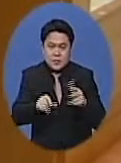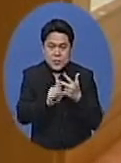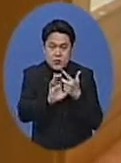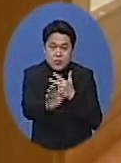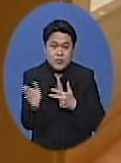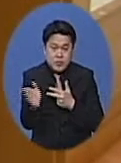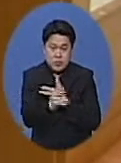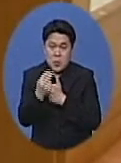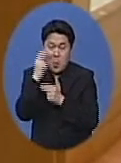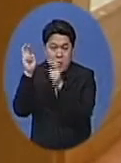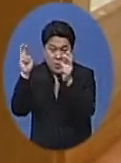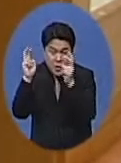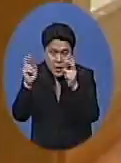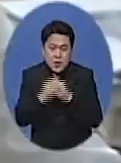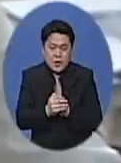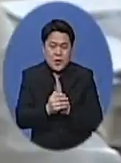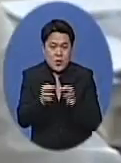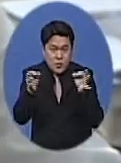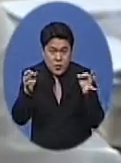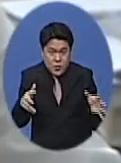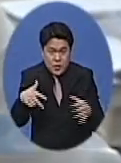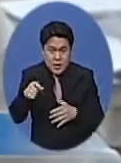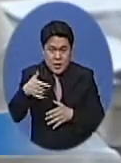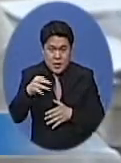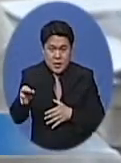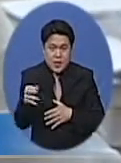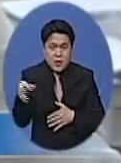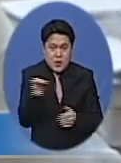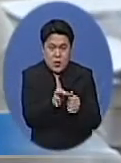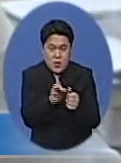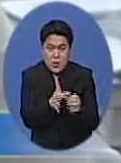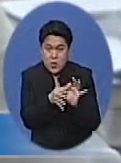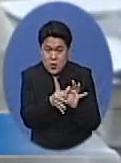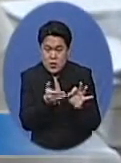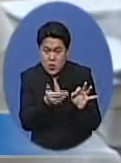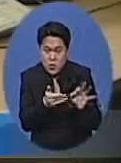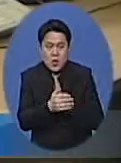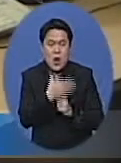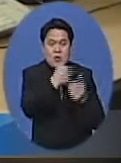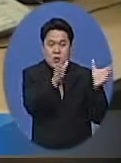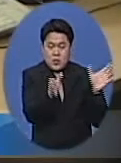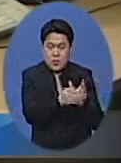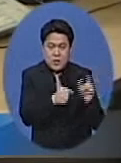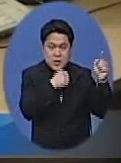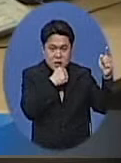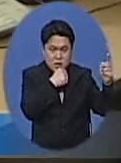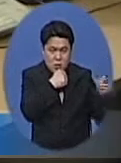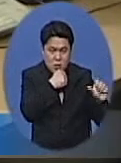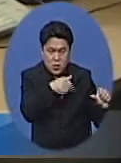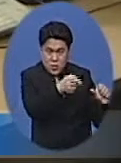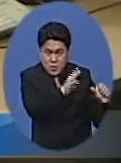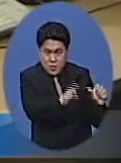하반기부터 보험사들은 장기간병연금 지급 대상을 보건복지부의 노인장기요양인 등급 기준인